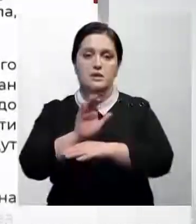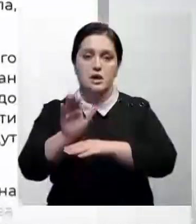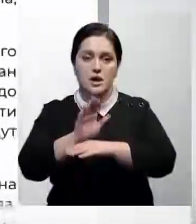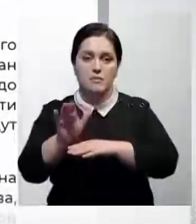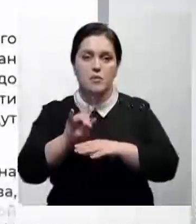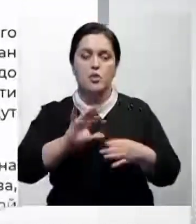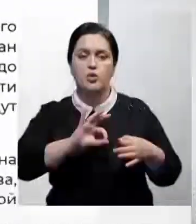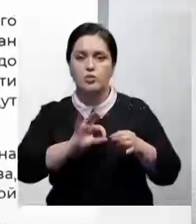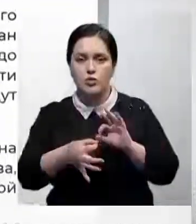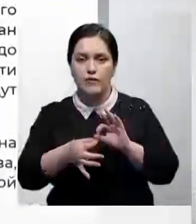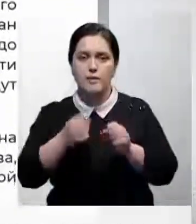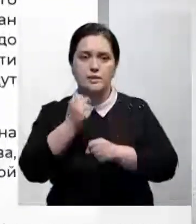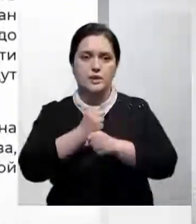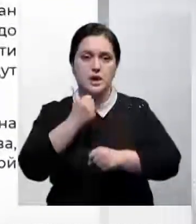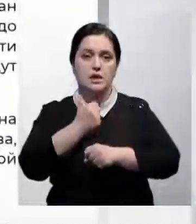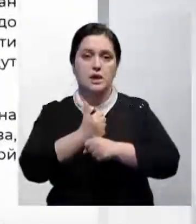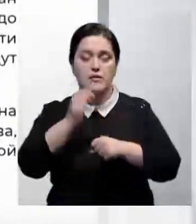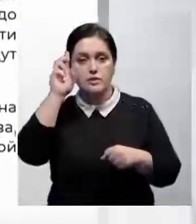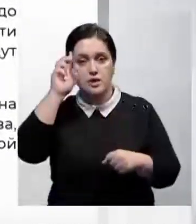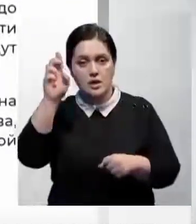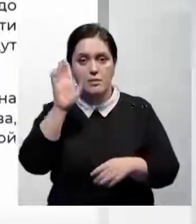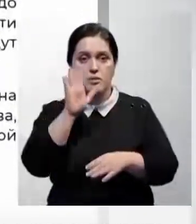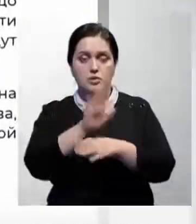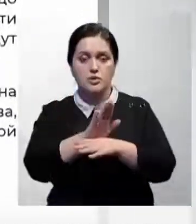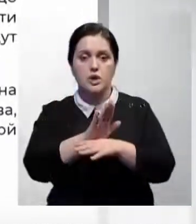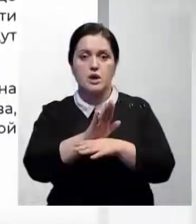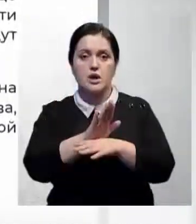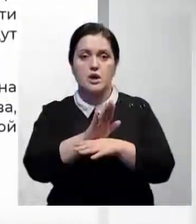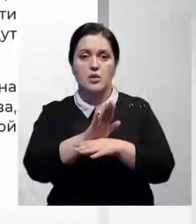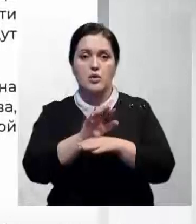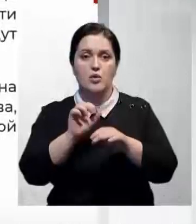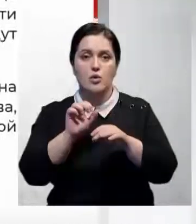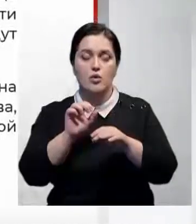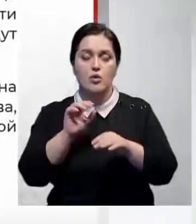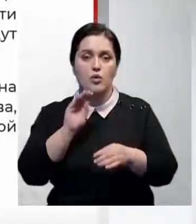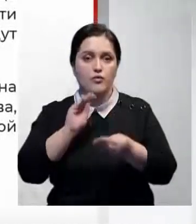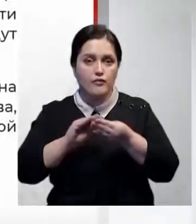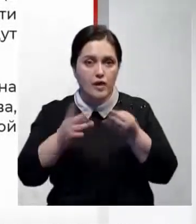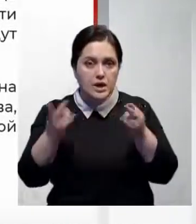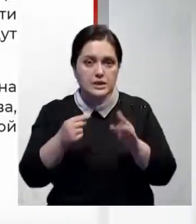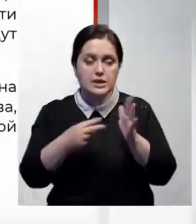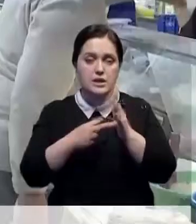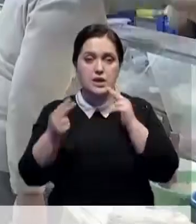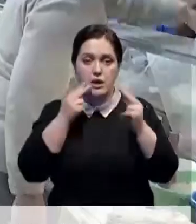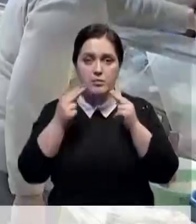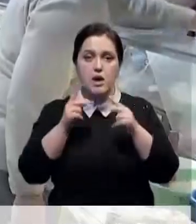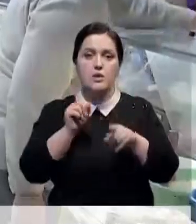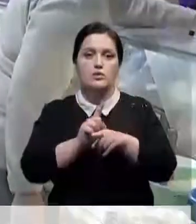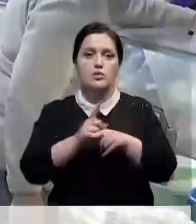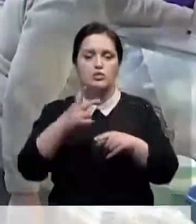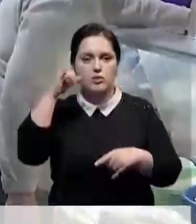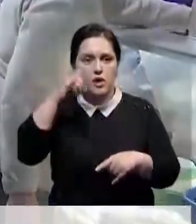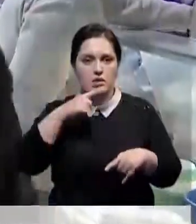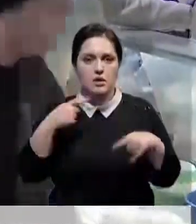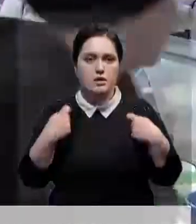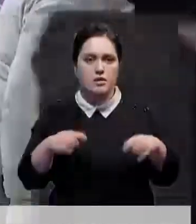линейка экспортных товаров глубокого передела. Глава государства поручил удержать цены на социально значимые продукты, а также активно продвигать